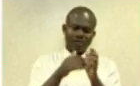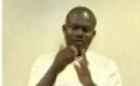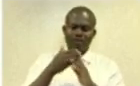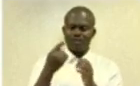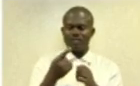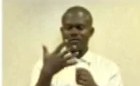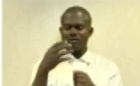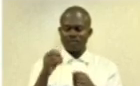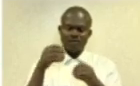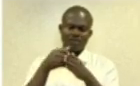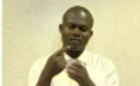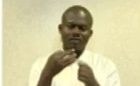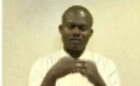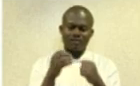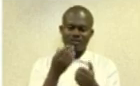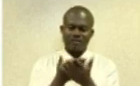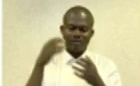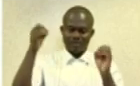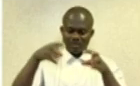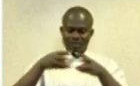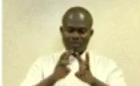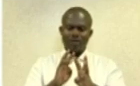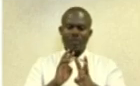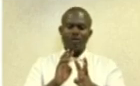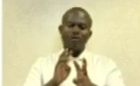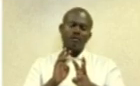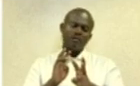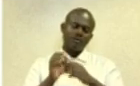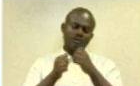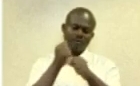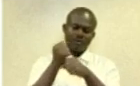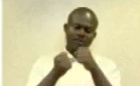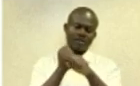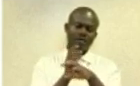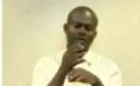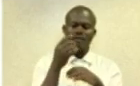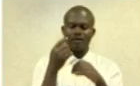ya 1,580 bagisabira i Kigali ku buryo buri mwaka abasaga